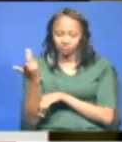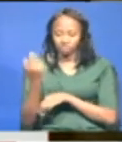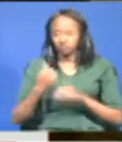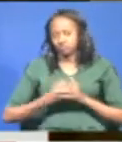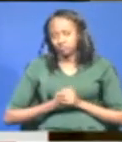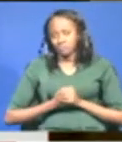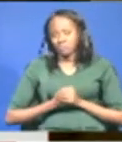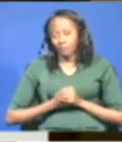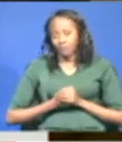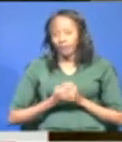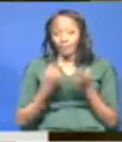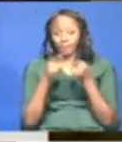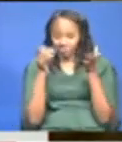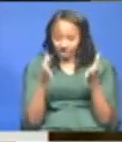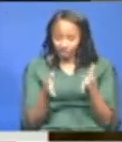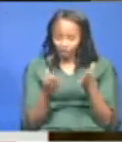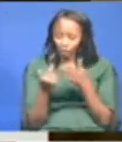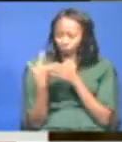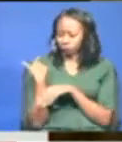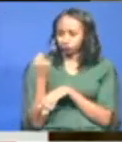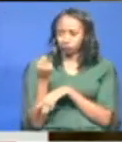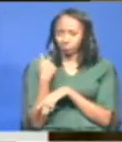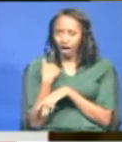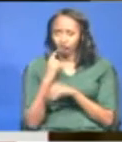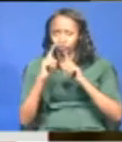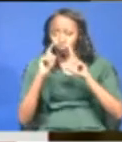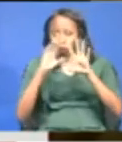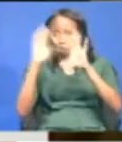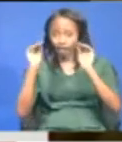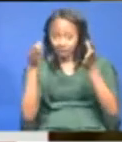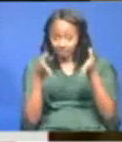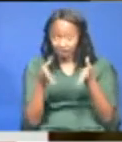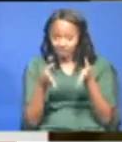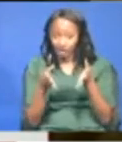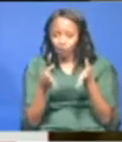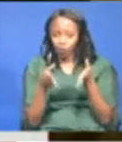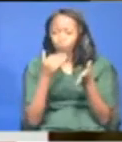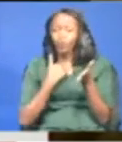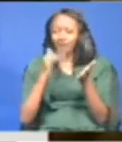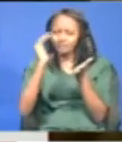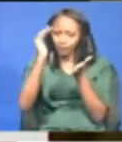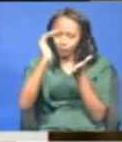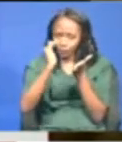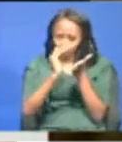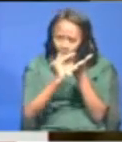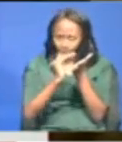Na ndio mimi nimesema juzi, budget hii tulio nayo nataka kwanza tupunguze bilioni